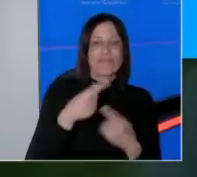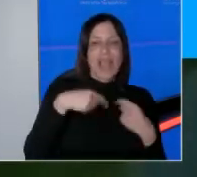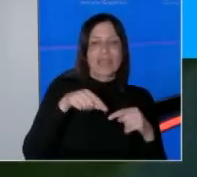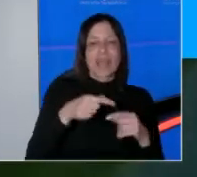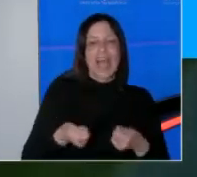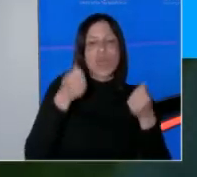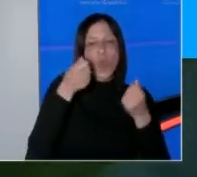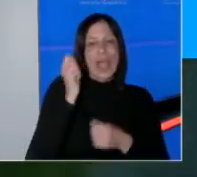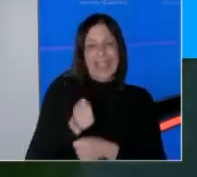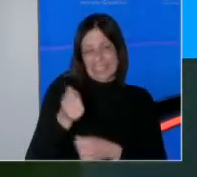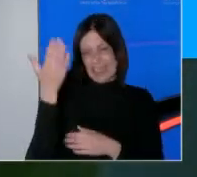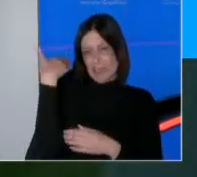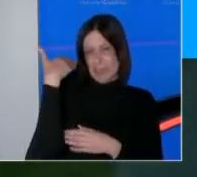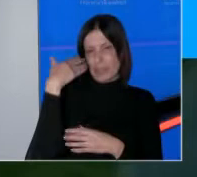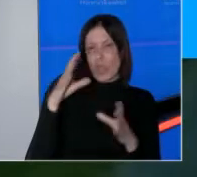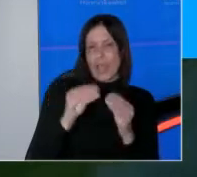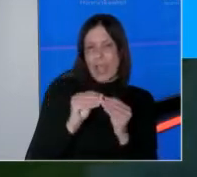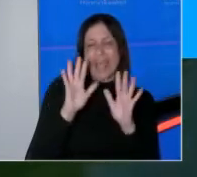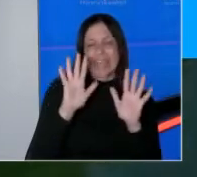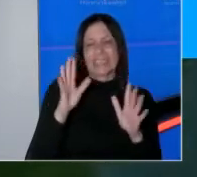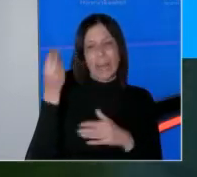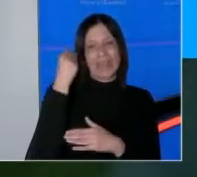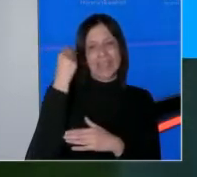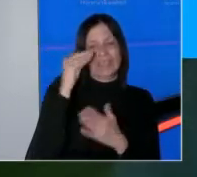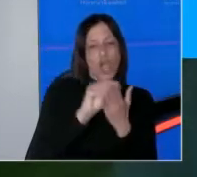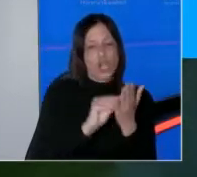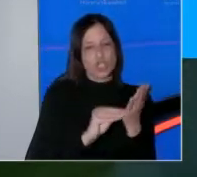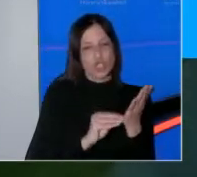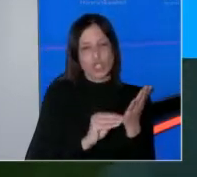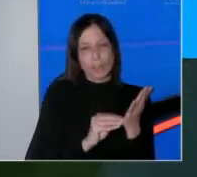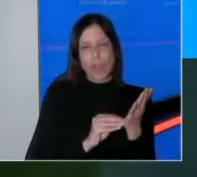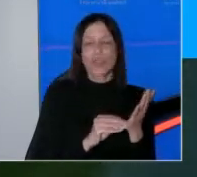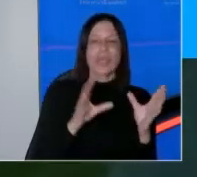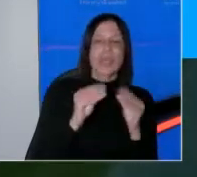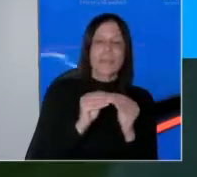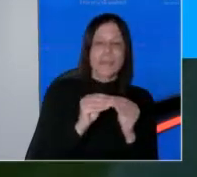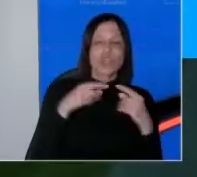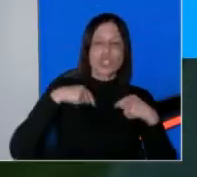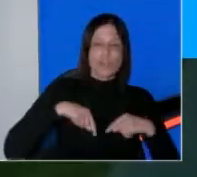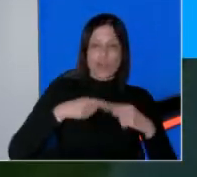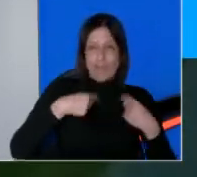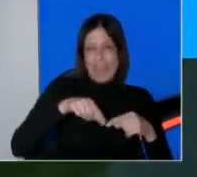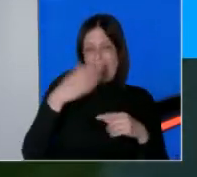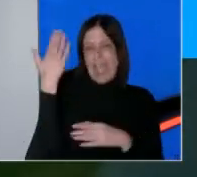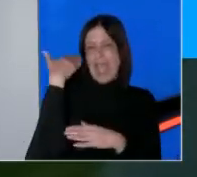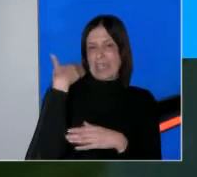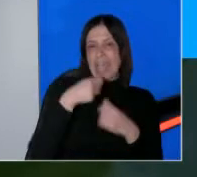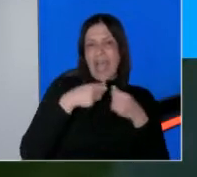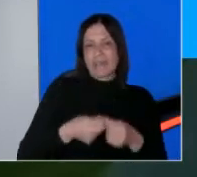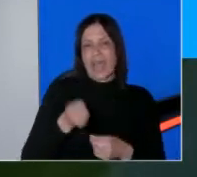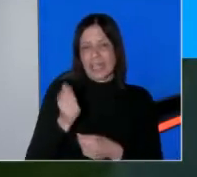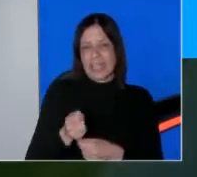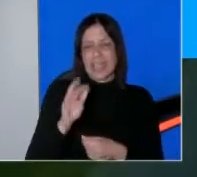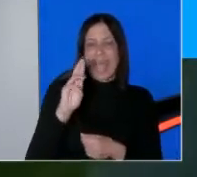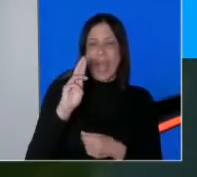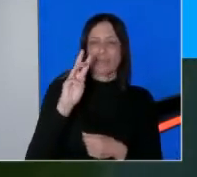של הכנסת בזמנו, עם 10 בתי ספר, רשימות שסוכם עם יושב ראש הוועדה דאז, חבר הכנסת